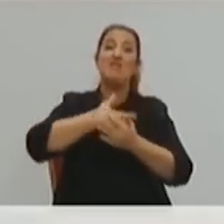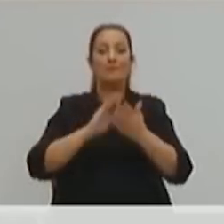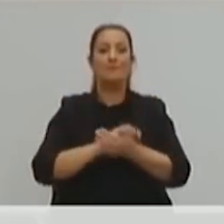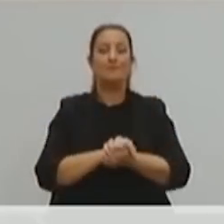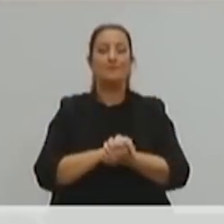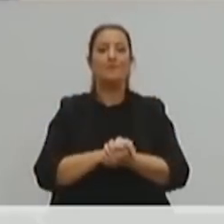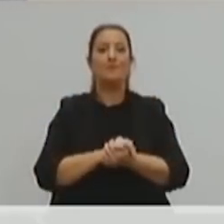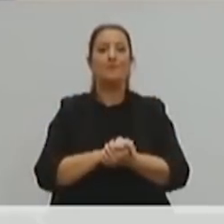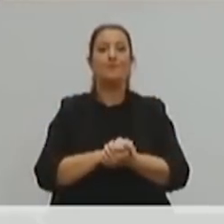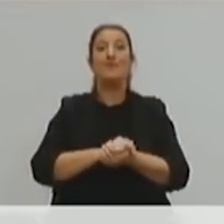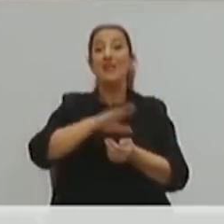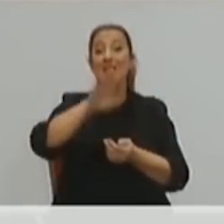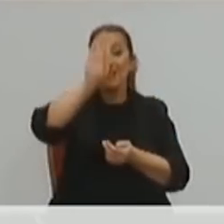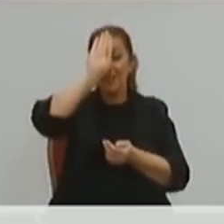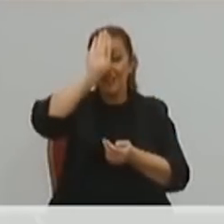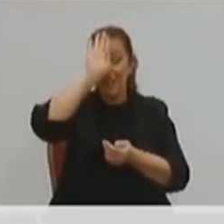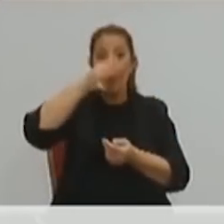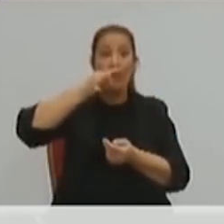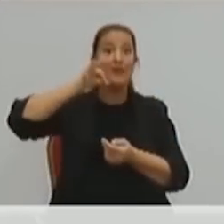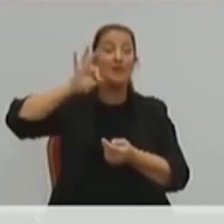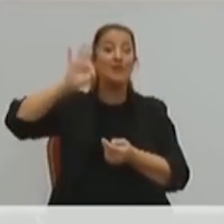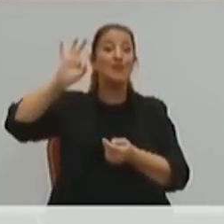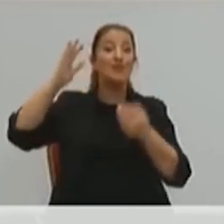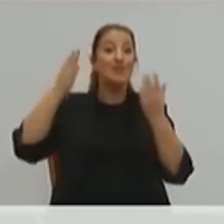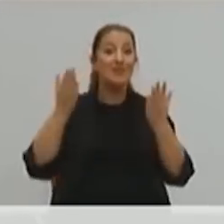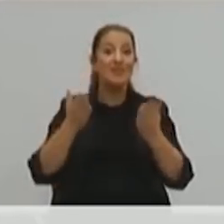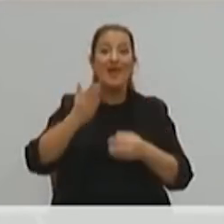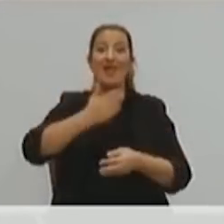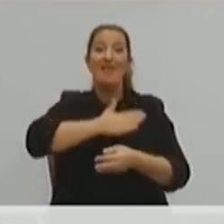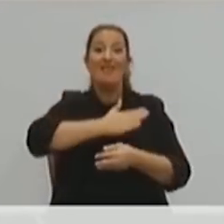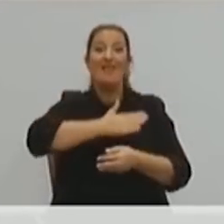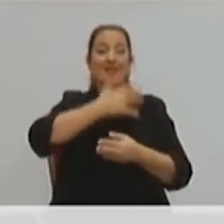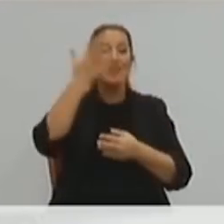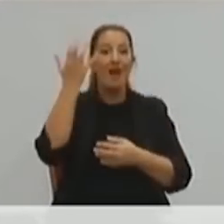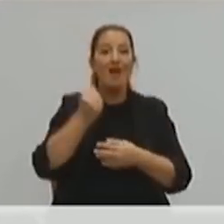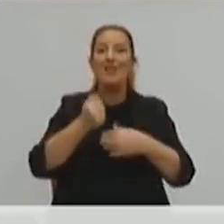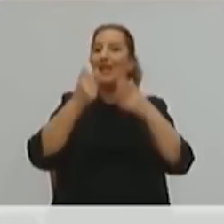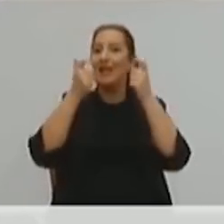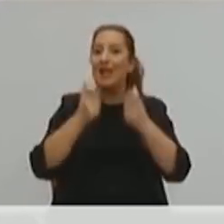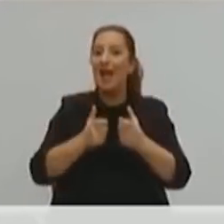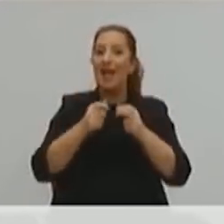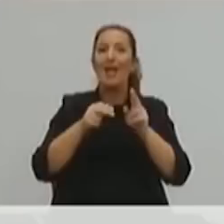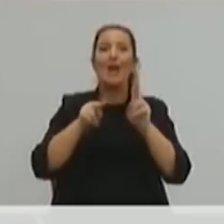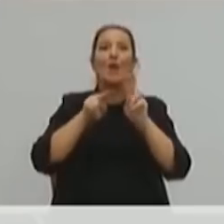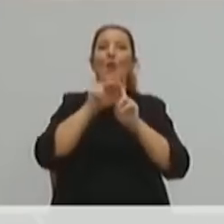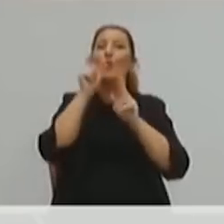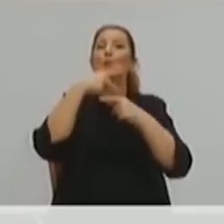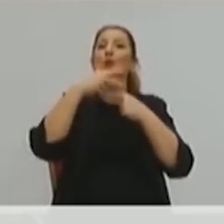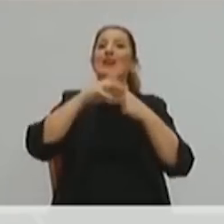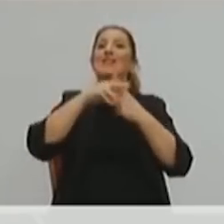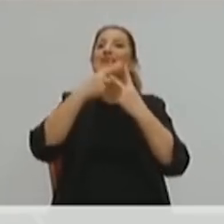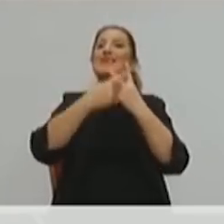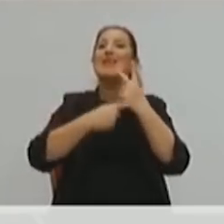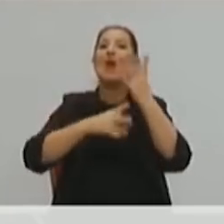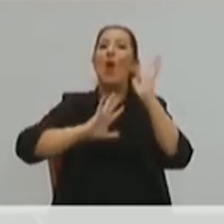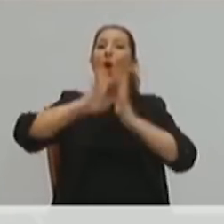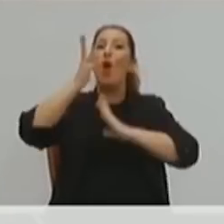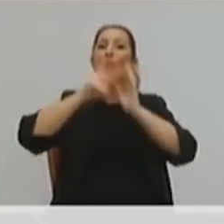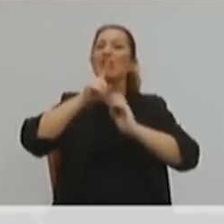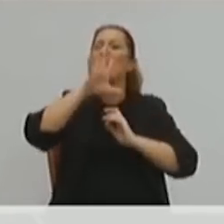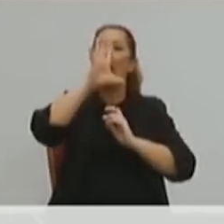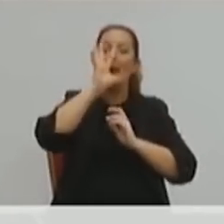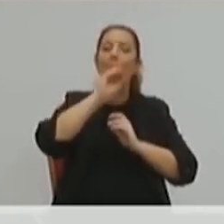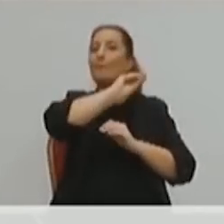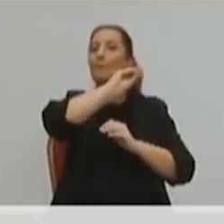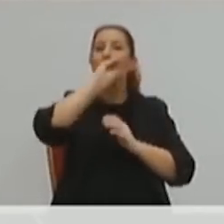edelim. İstanbul'un incisi, nefes aldığı noktalar, Kuzey Ormanları. Bunu buraya kim